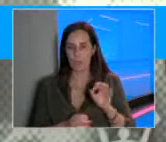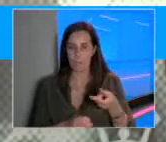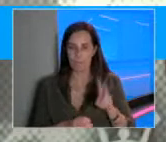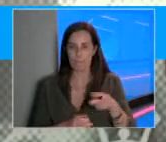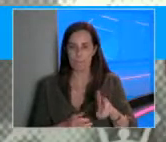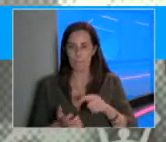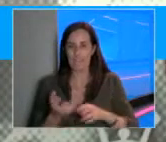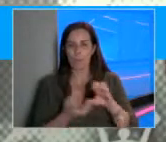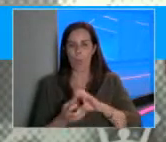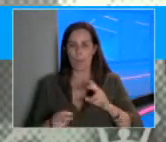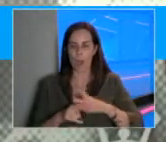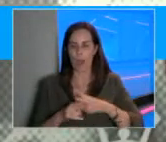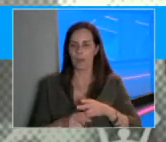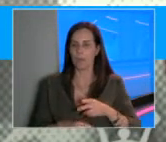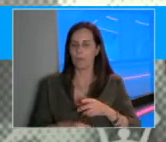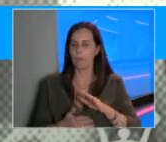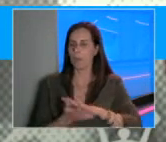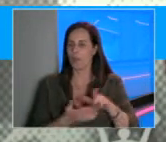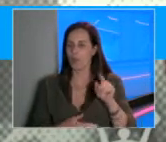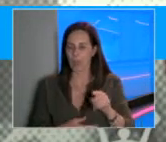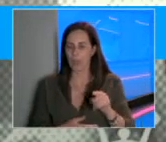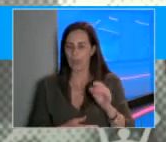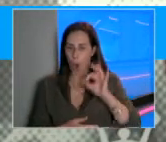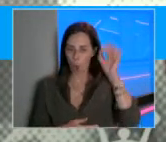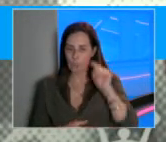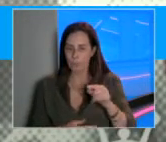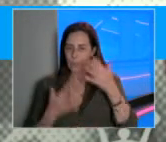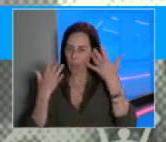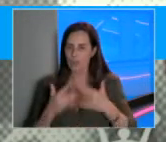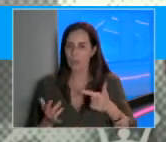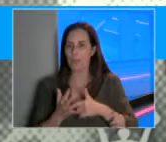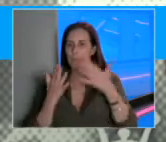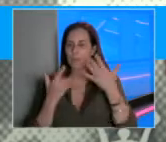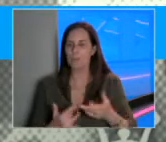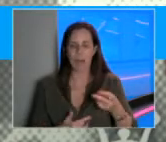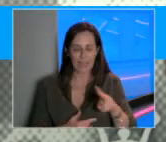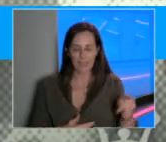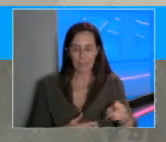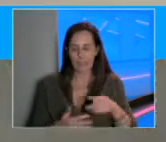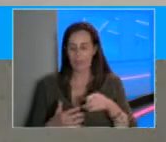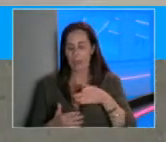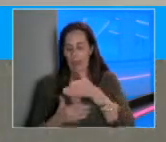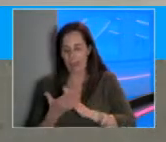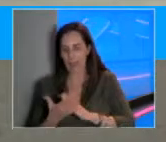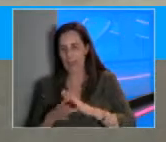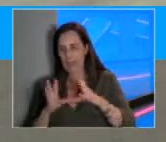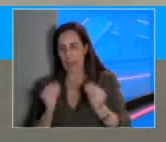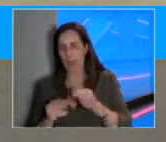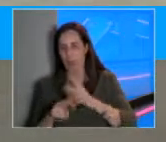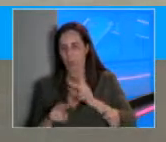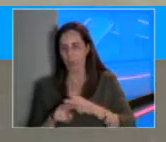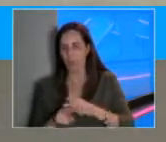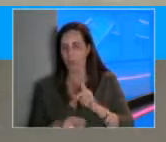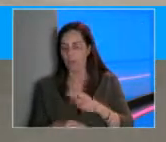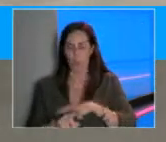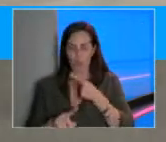שמת מסיבוכי המחלה, נכון? לא, כי פשוט את האחוזים האלה מחשבים כמספר הנפטרים חלקי כלל החולים.